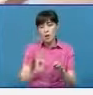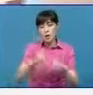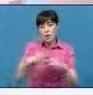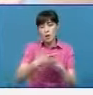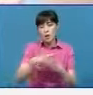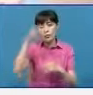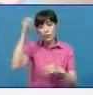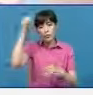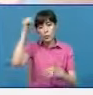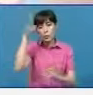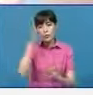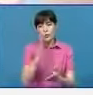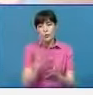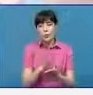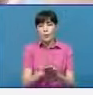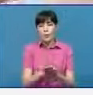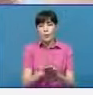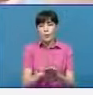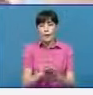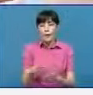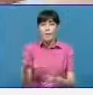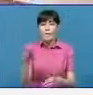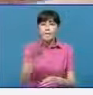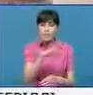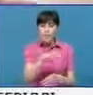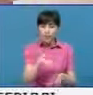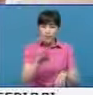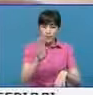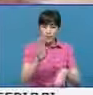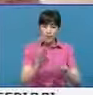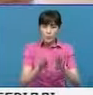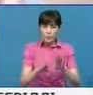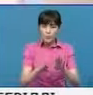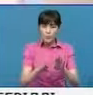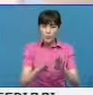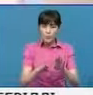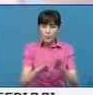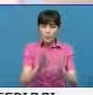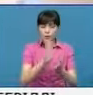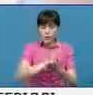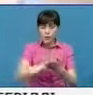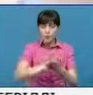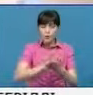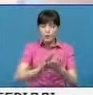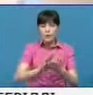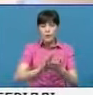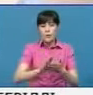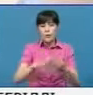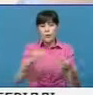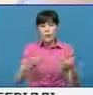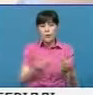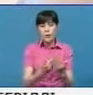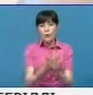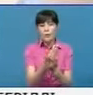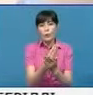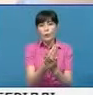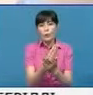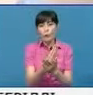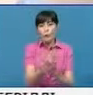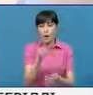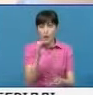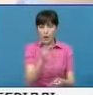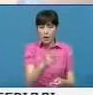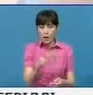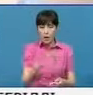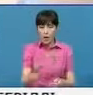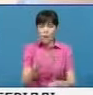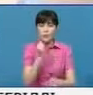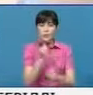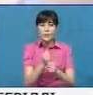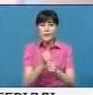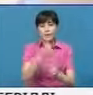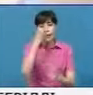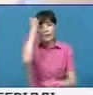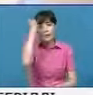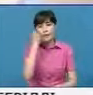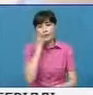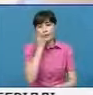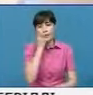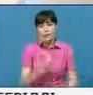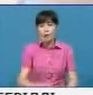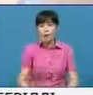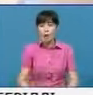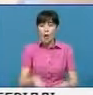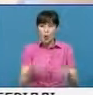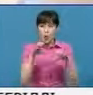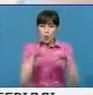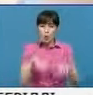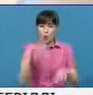түсіп, бәрі жағдай жақсы, пламан істелген ғой. Осы бәрі халық үшін істелген тірлік қой, рахмет. Өкіметке